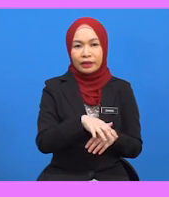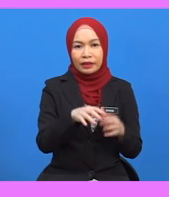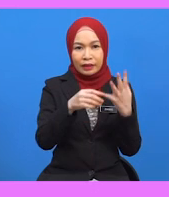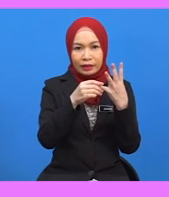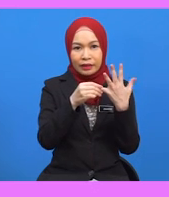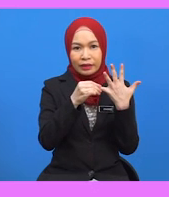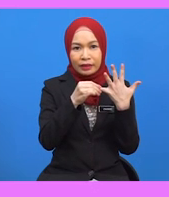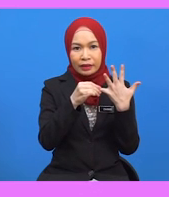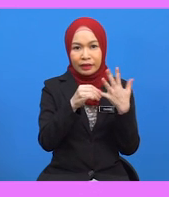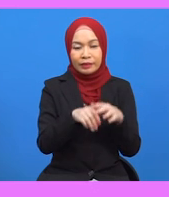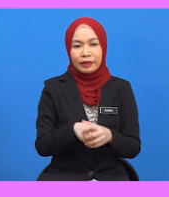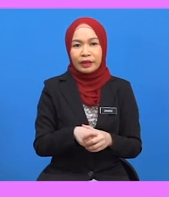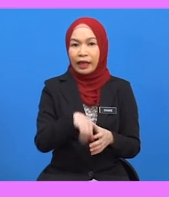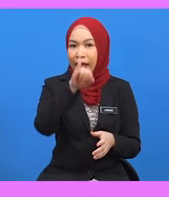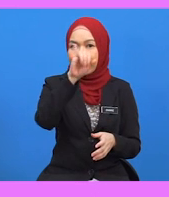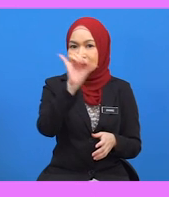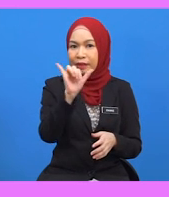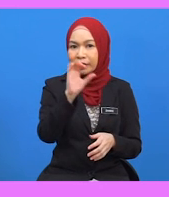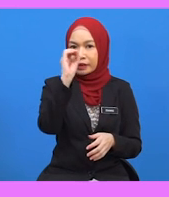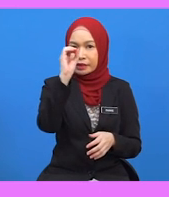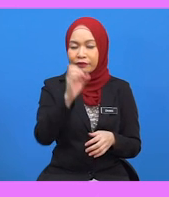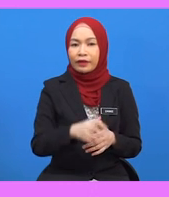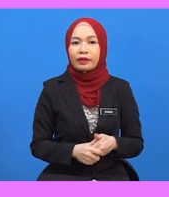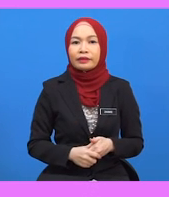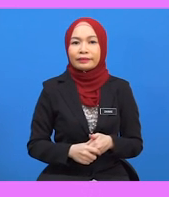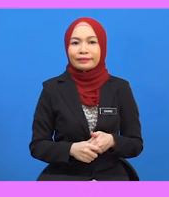I sama dengan 0.